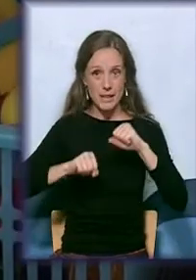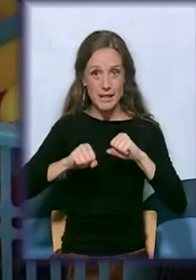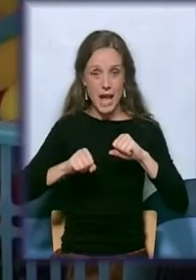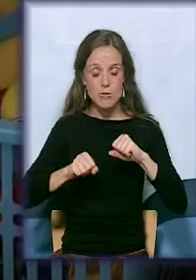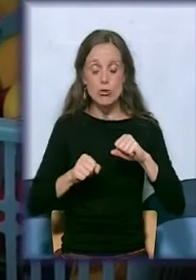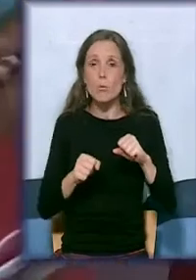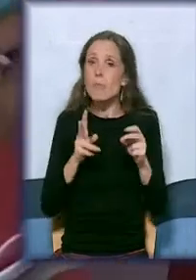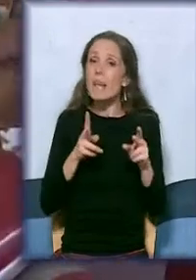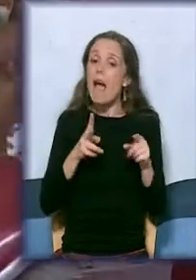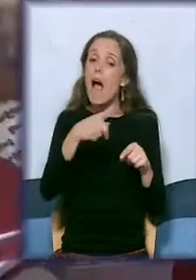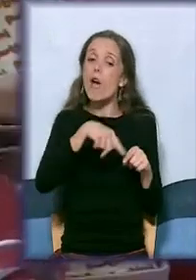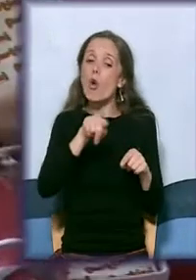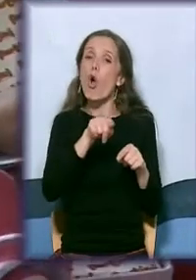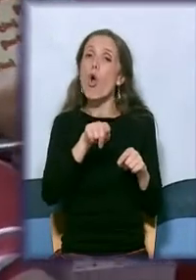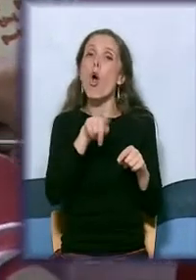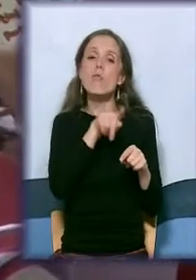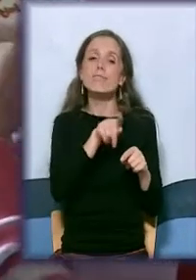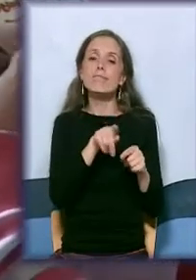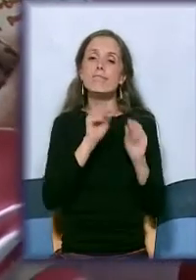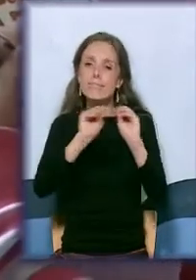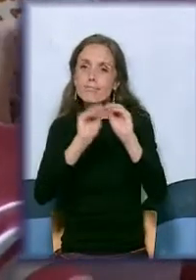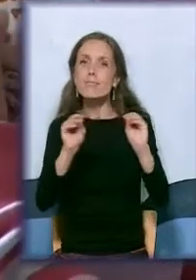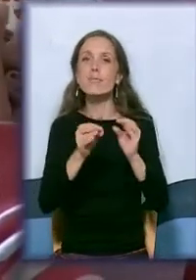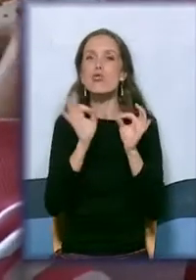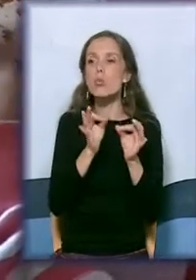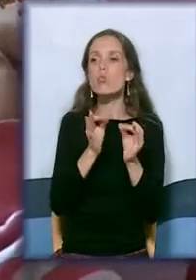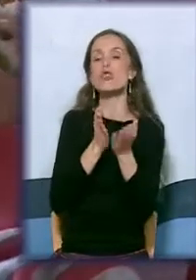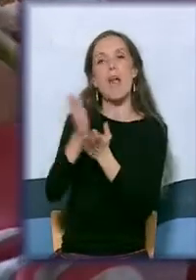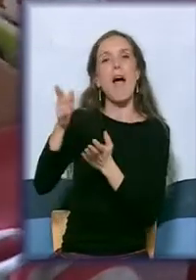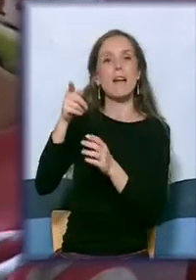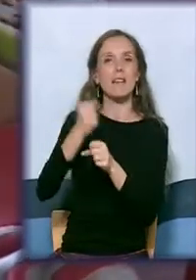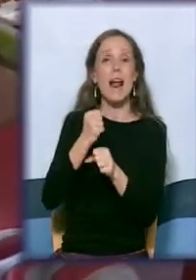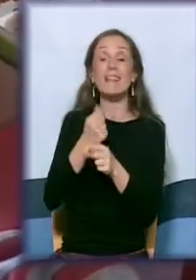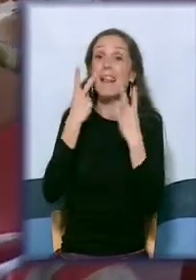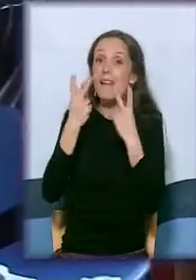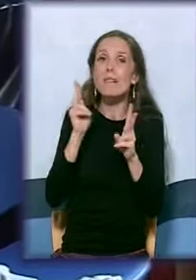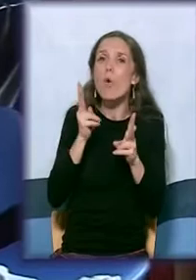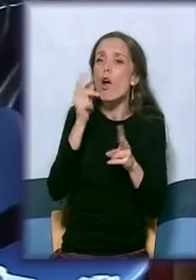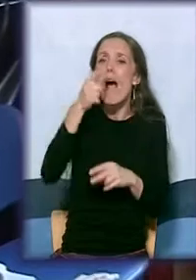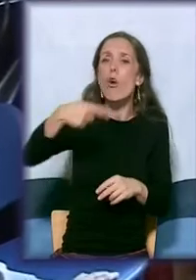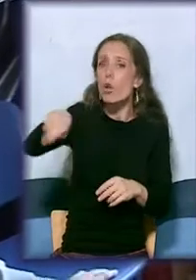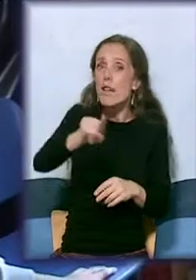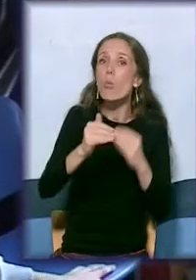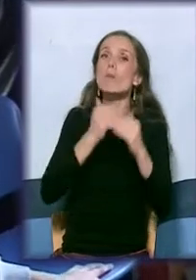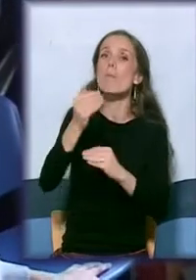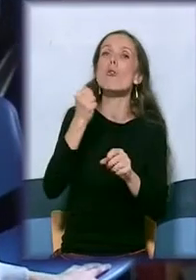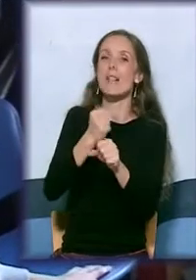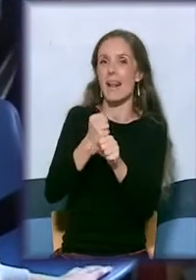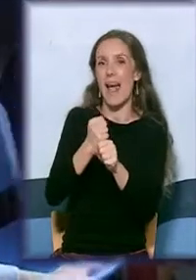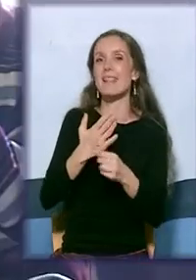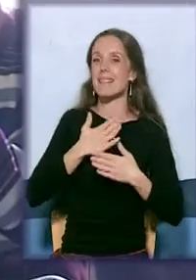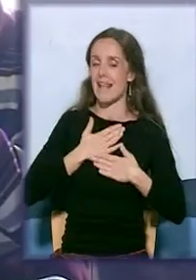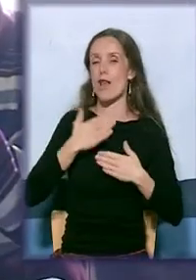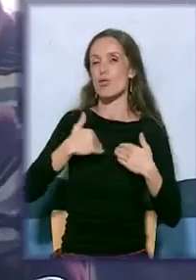stručnike usmerava, školu i unapređuje, a da vidimo kako i na koji način upravo ti ljudi rade sa našim